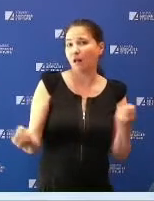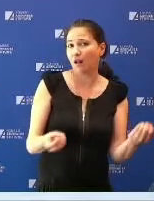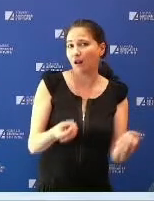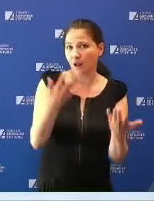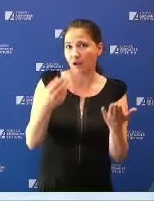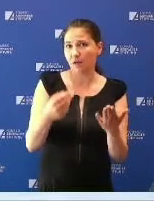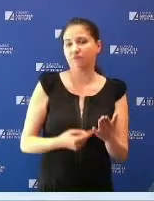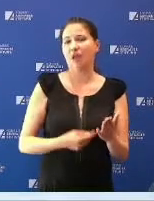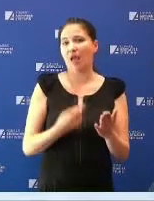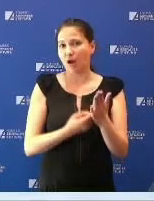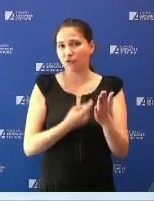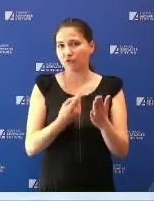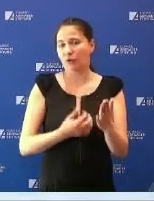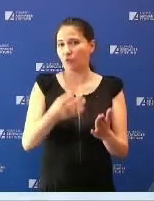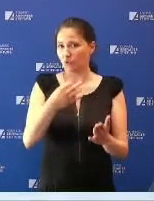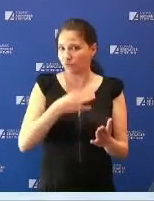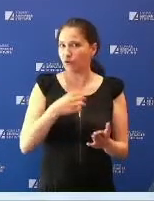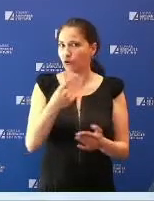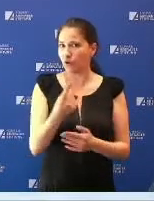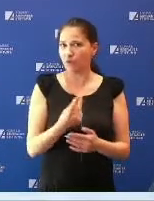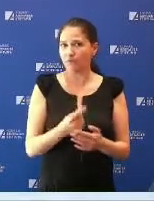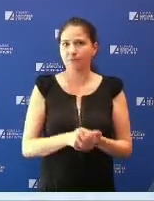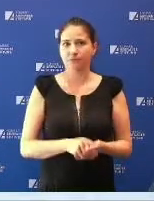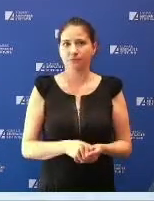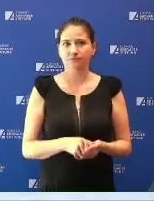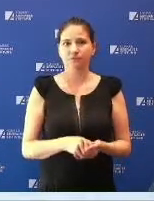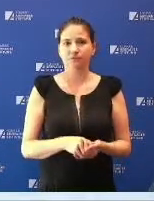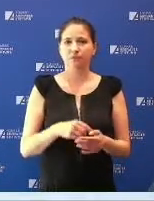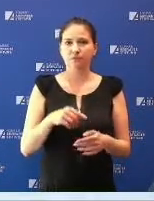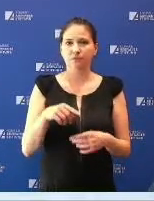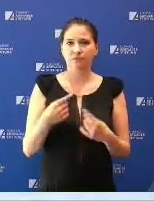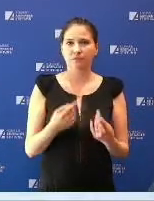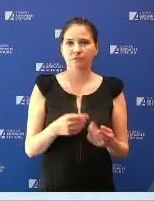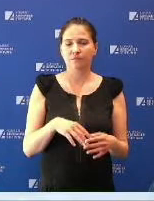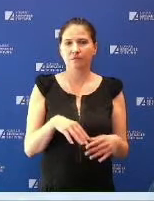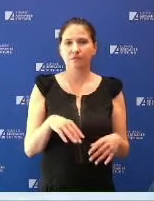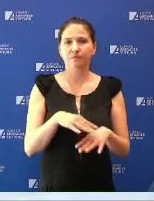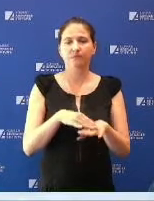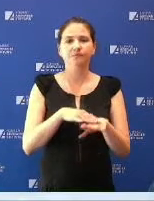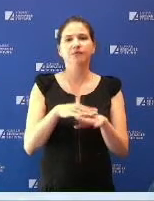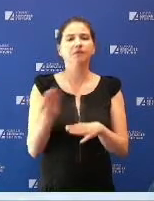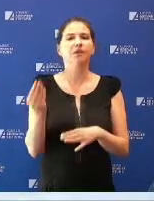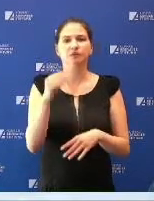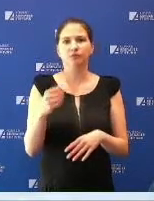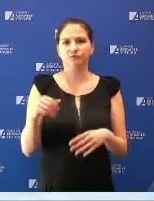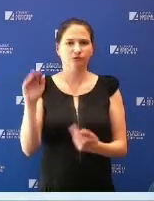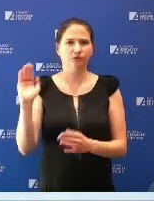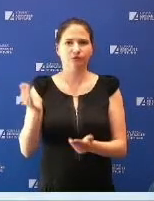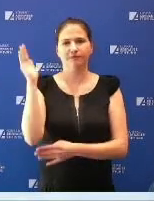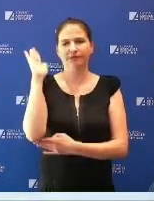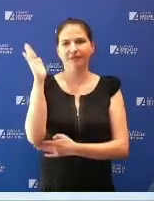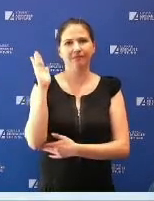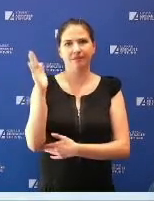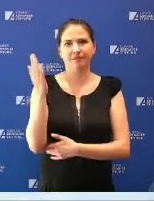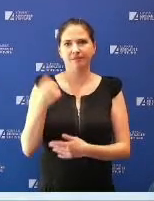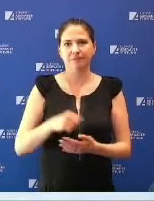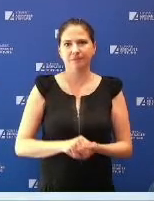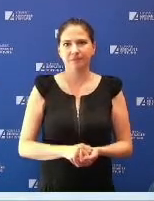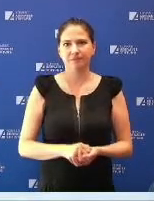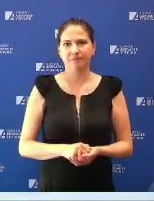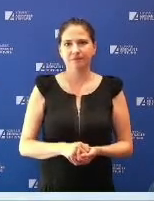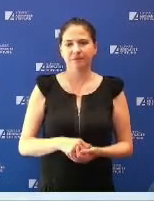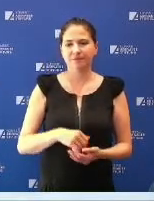und was das für unsere Gesellschaft und auch für die Politik bedeuten kann. Dazu ein kurzes Statement von MdB Andreas